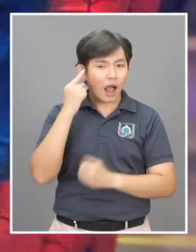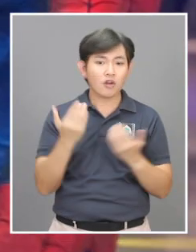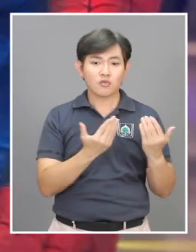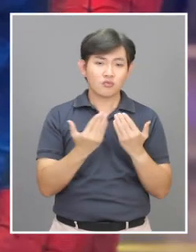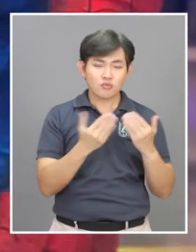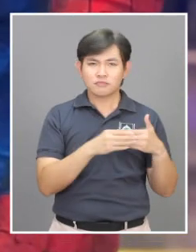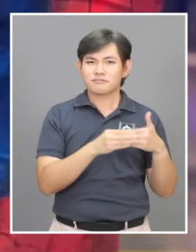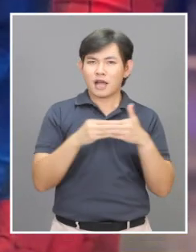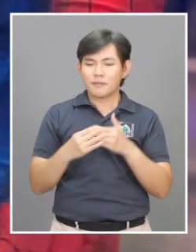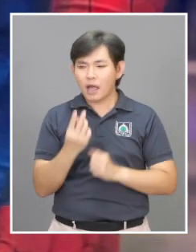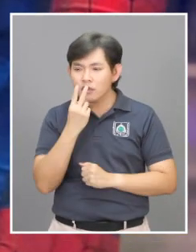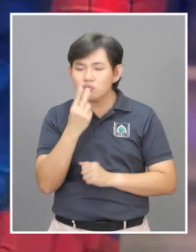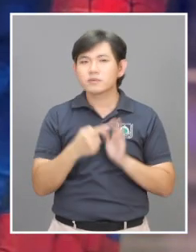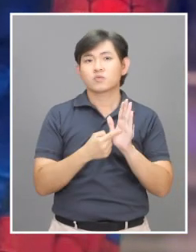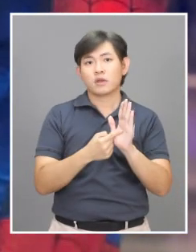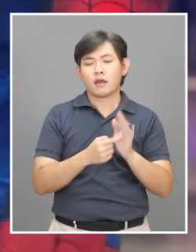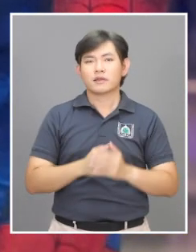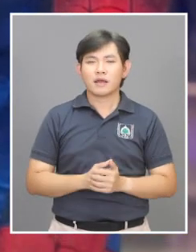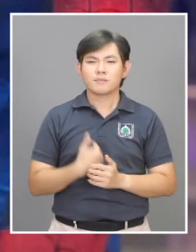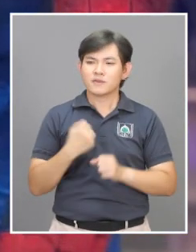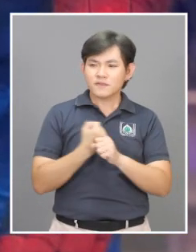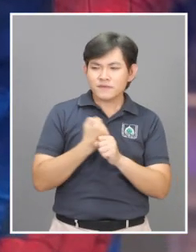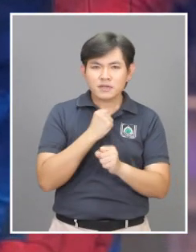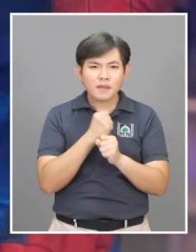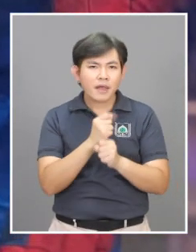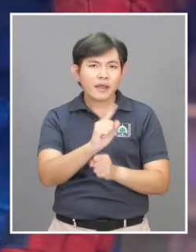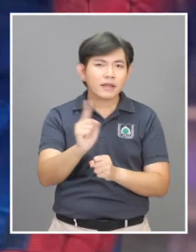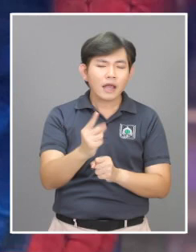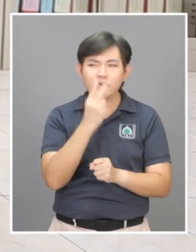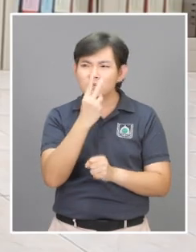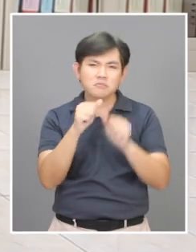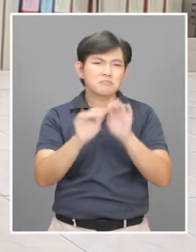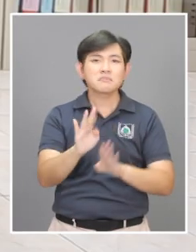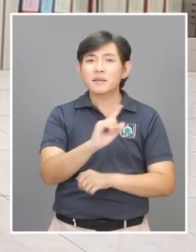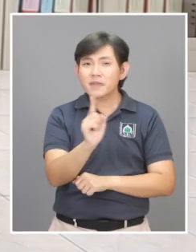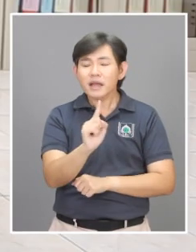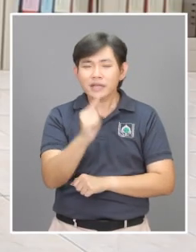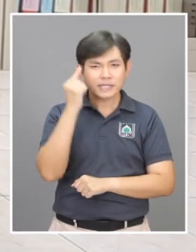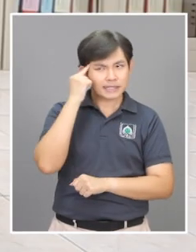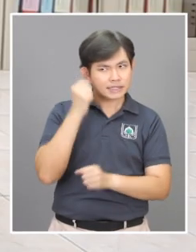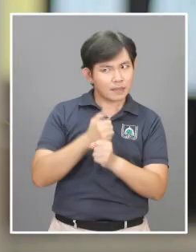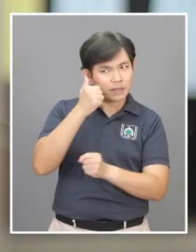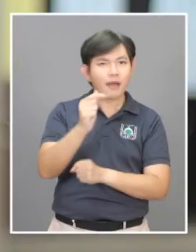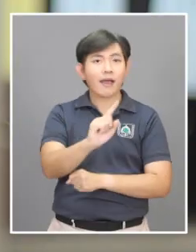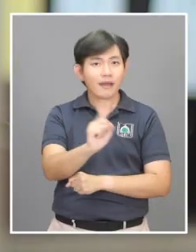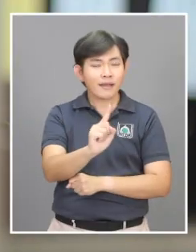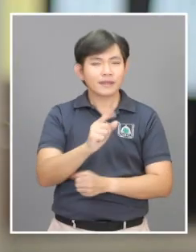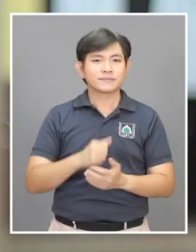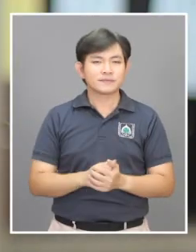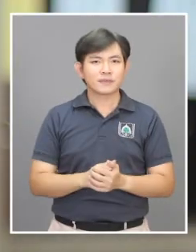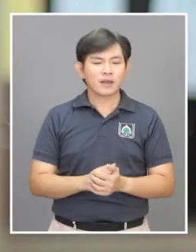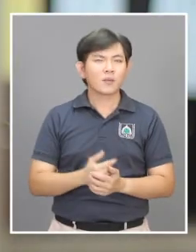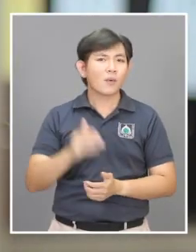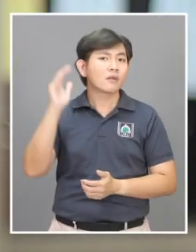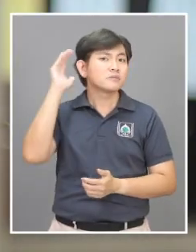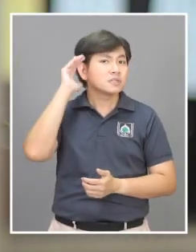เช่นไปเขาเห็นว่ากลุ่มสติปัญญาเป็นยังไงรูปร่างหน้าตาเป็นแบบไหนสามารถทำอะไรได้บ้างนั้นความเชื่